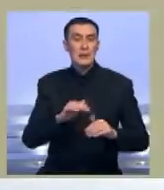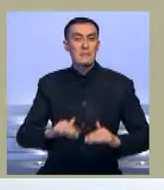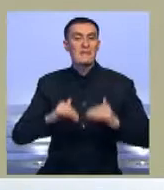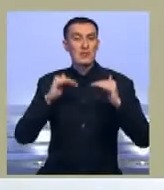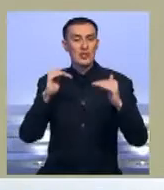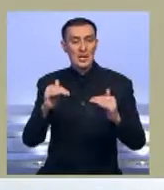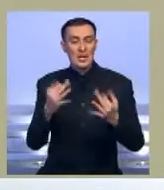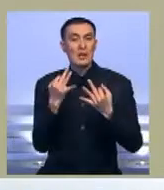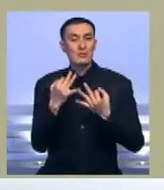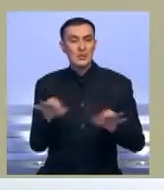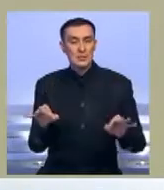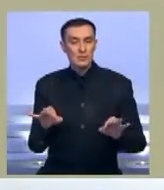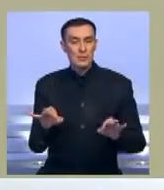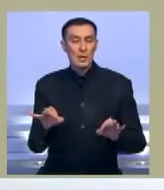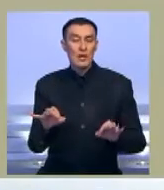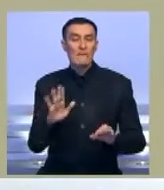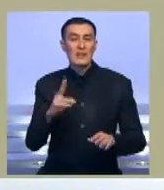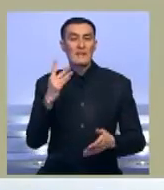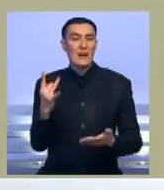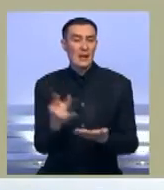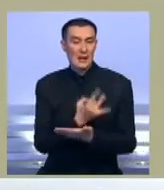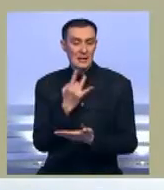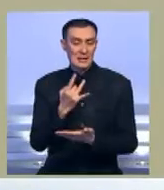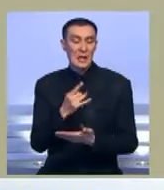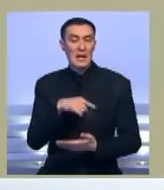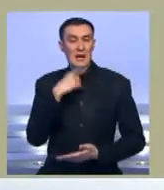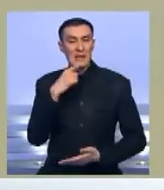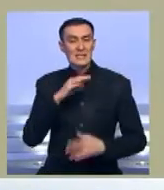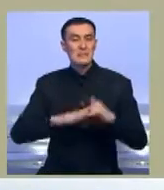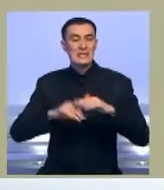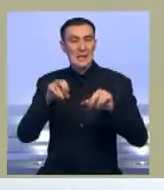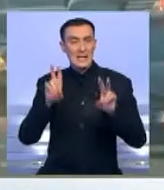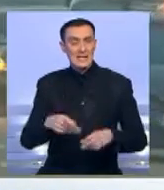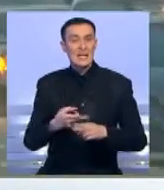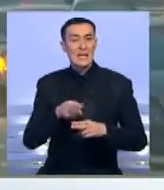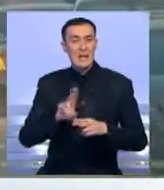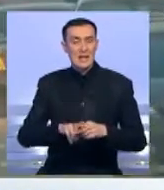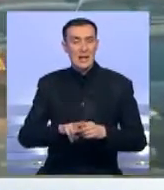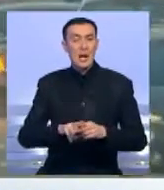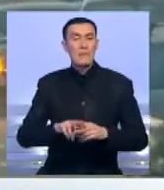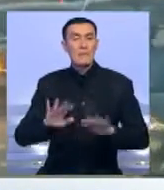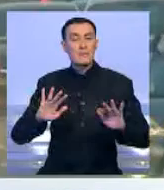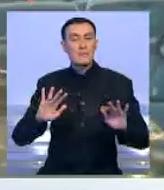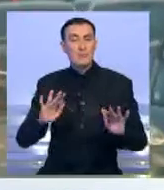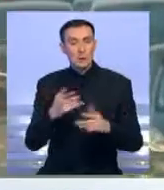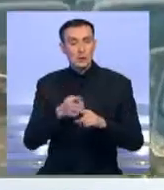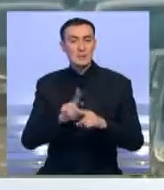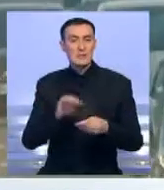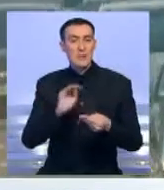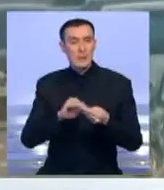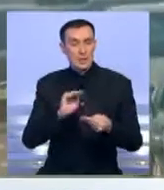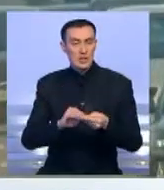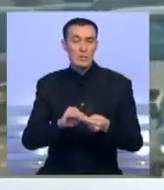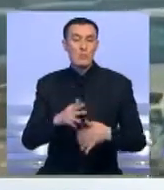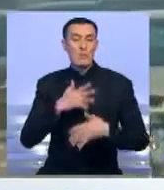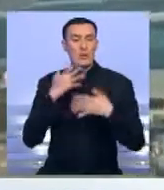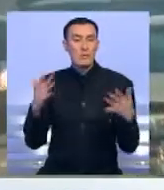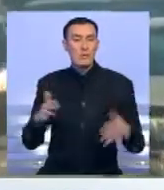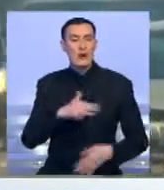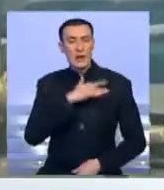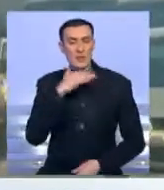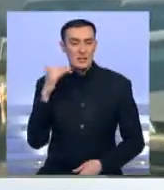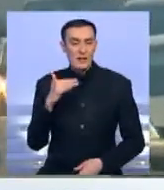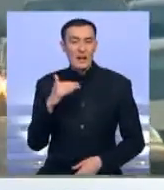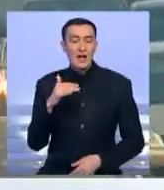превышает допустимые нормы в 2 раза. По словам специалистов, это происходит из-за сохраняющегося пока большого